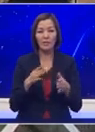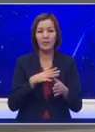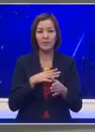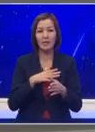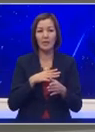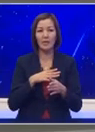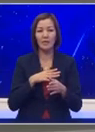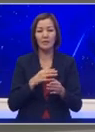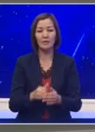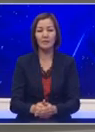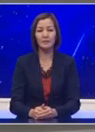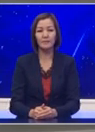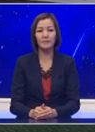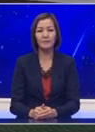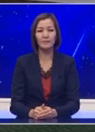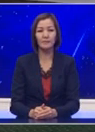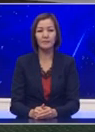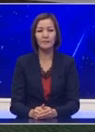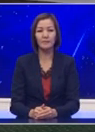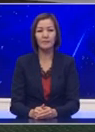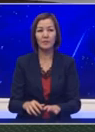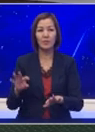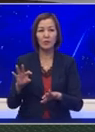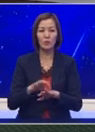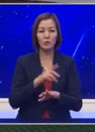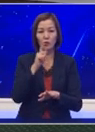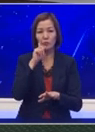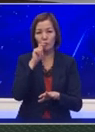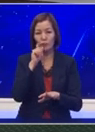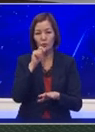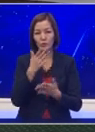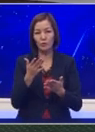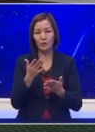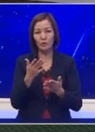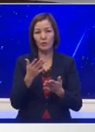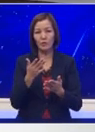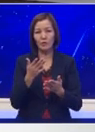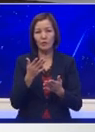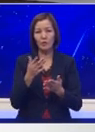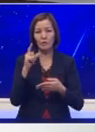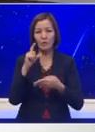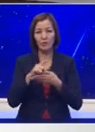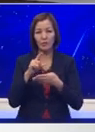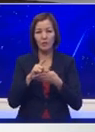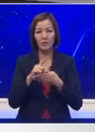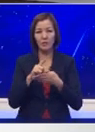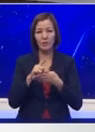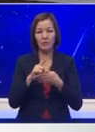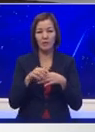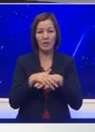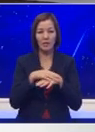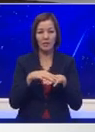жамағатқа толса деген тілекте. Жолдасым Нұрлан осы Жанама ауылының